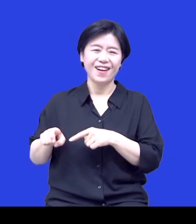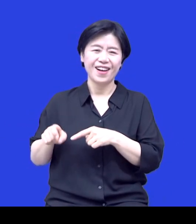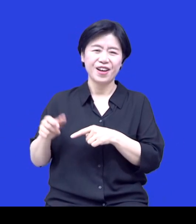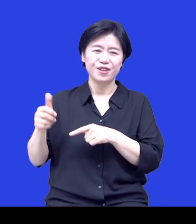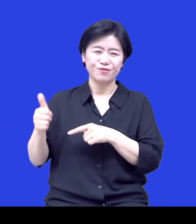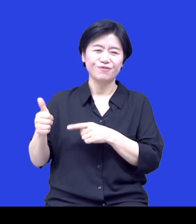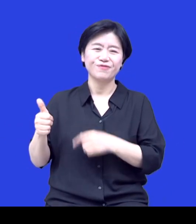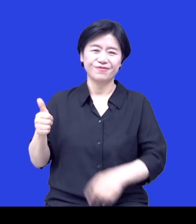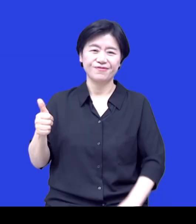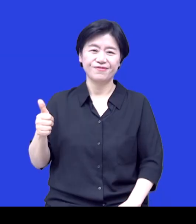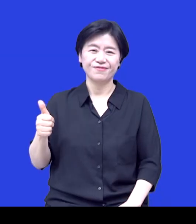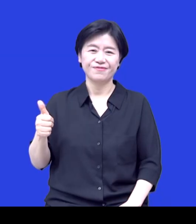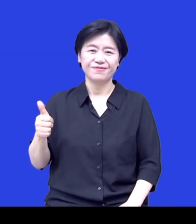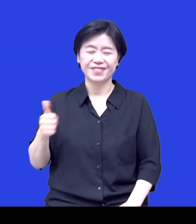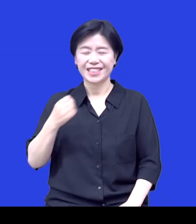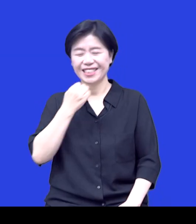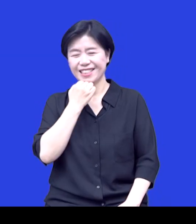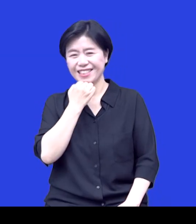그래서